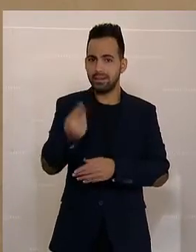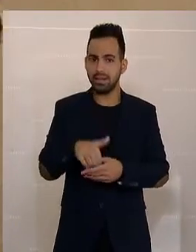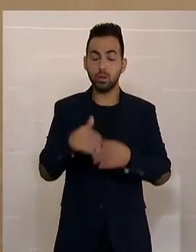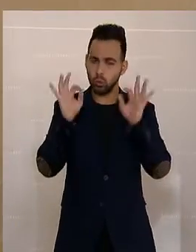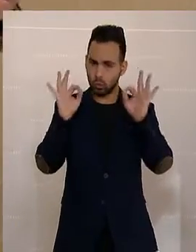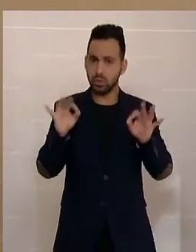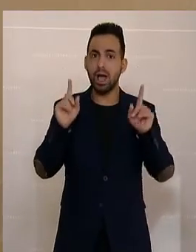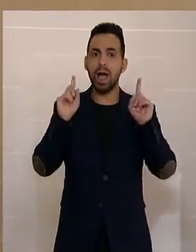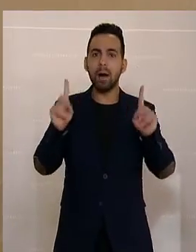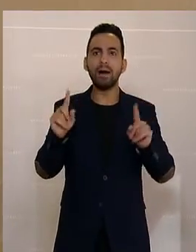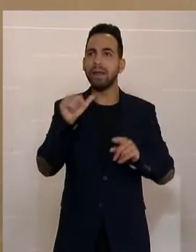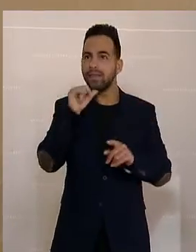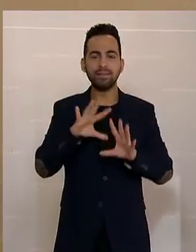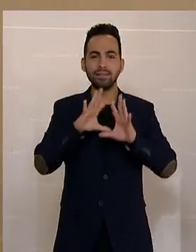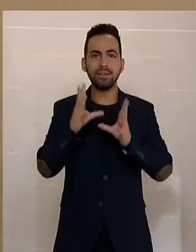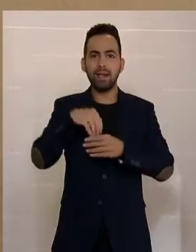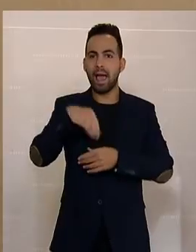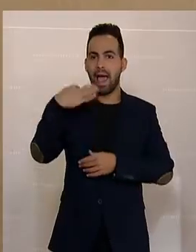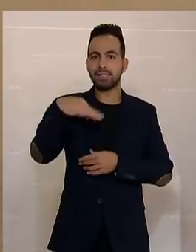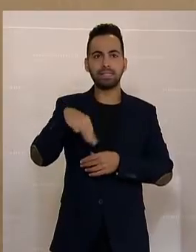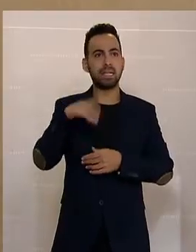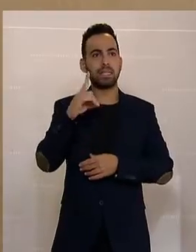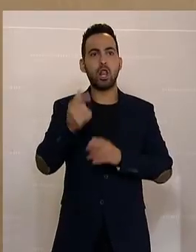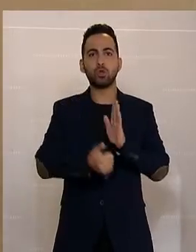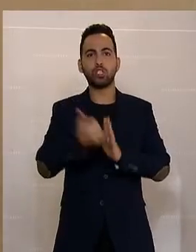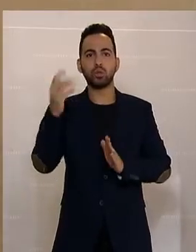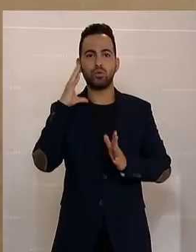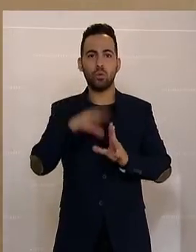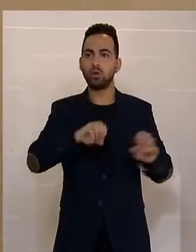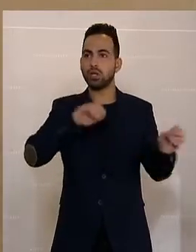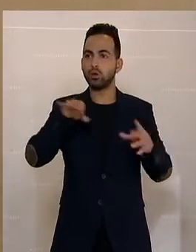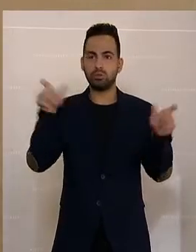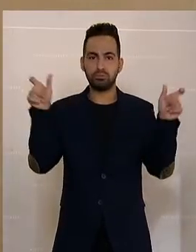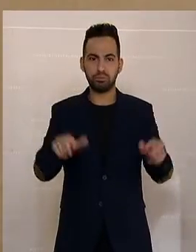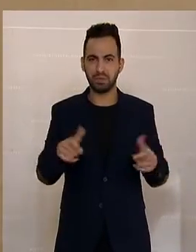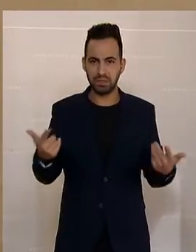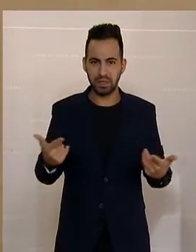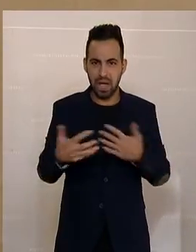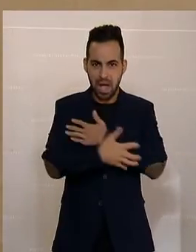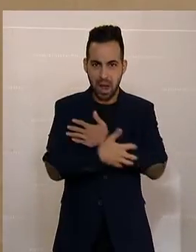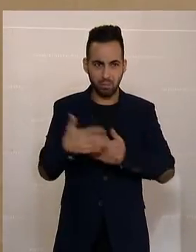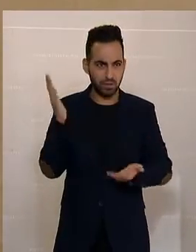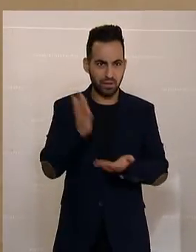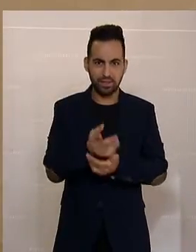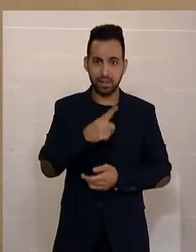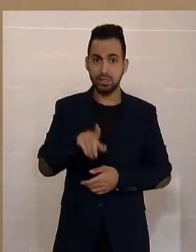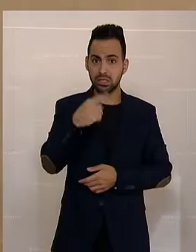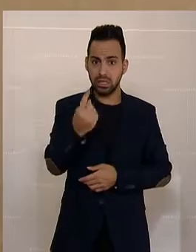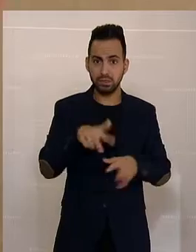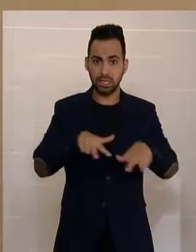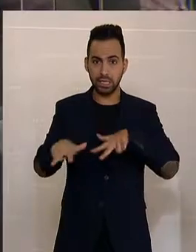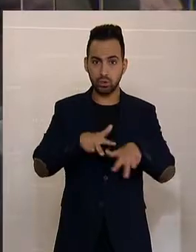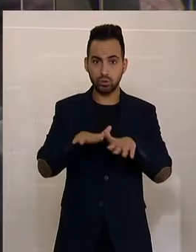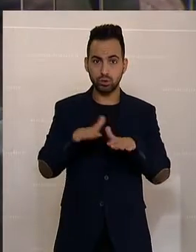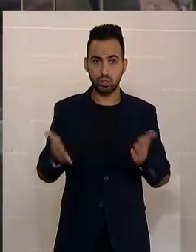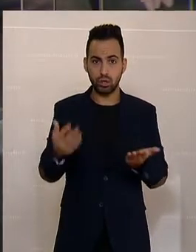das bildet nicht alles ab, was wir gegen Armutsgefährdung tun. Und schließlich und endlich, schwarz auf weiß, haben Sie sich ins Regierungsprogramm geschrieben, wir wollen